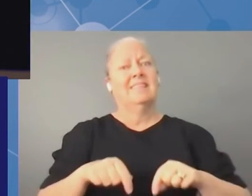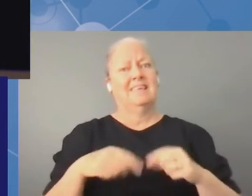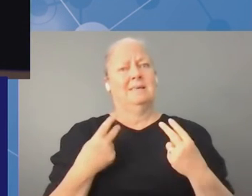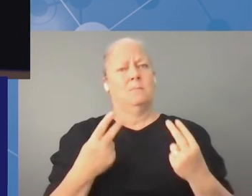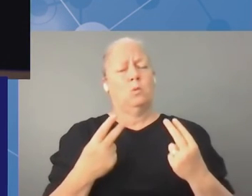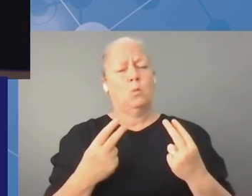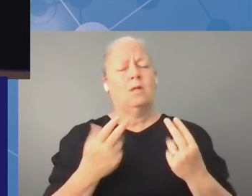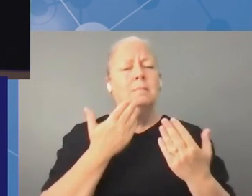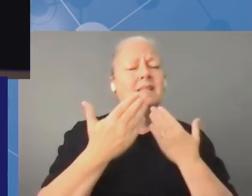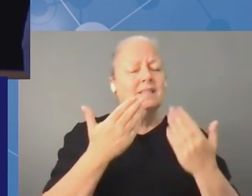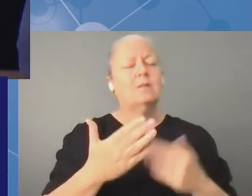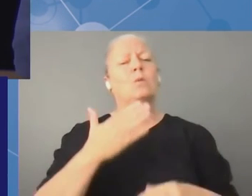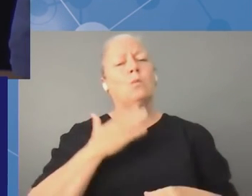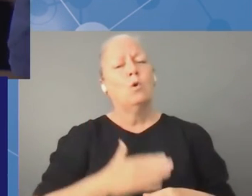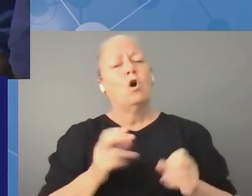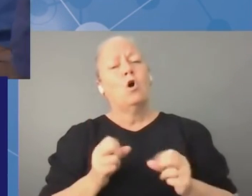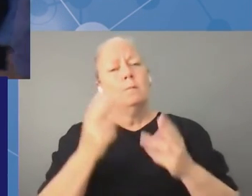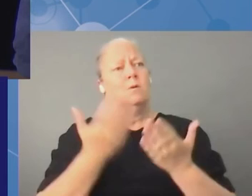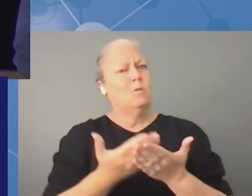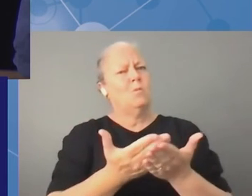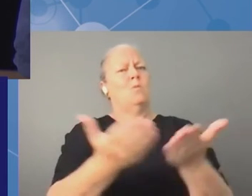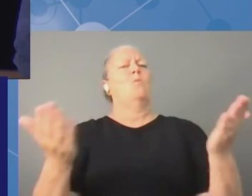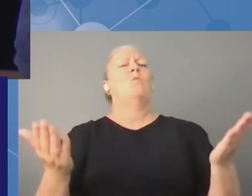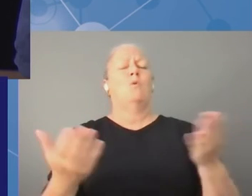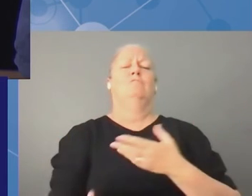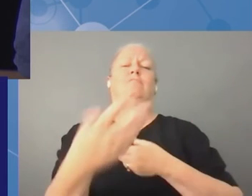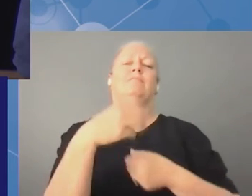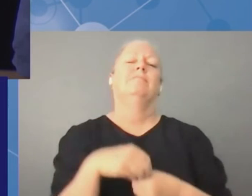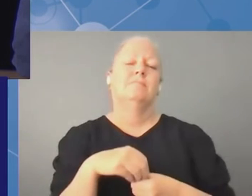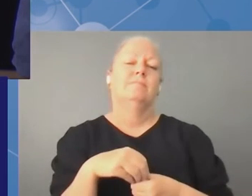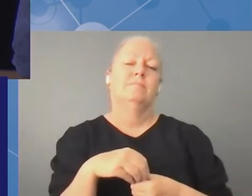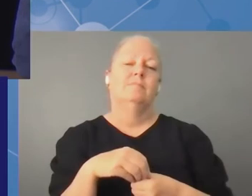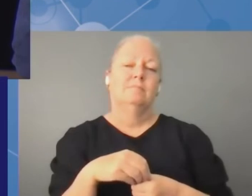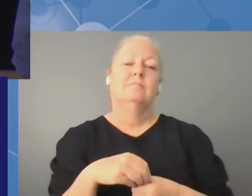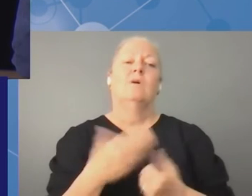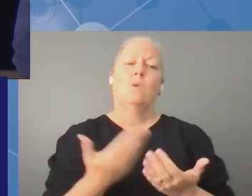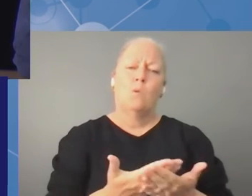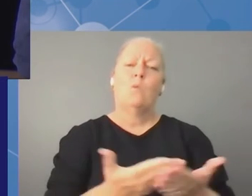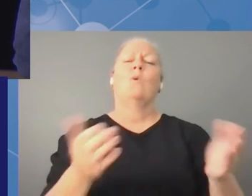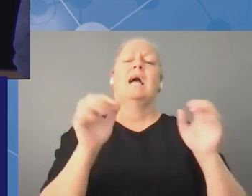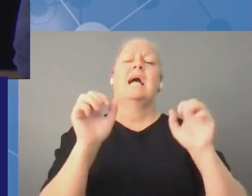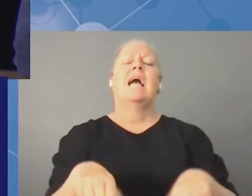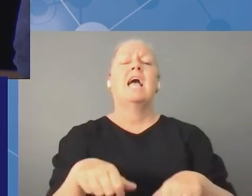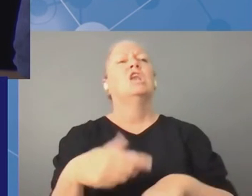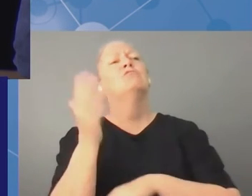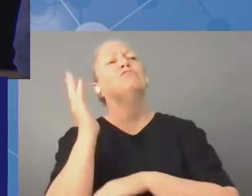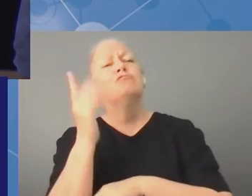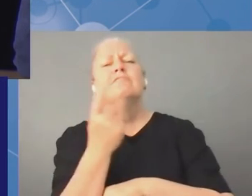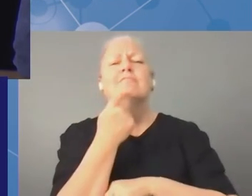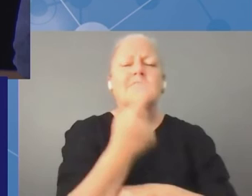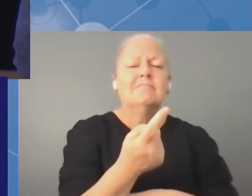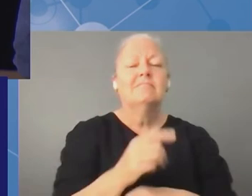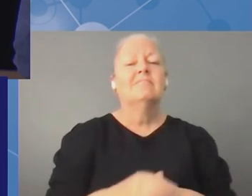чтобы напоминать о своей вовлеченности. Мы не хотим, чтобы интернет стал